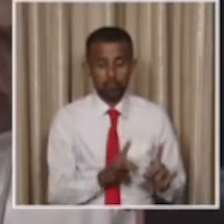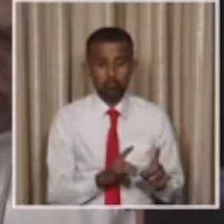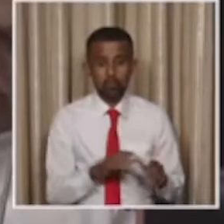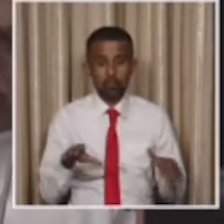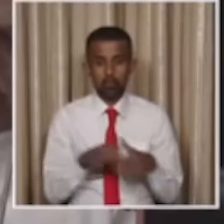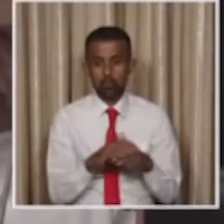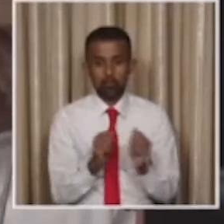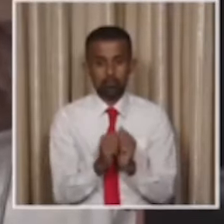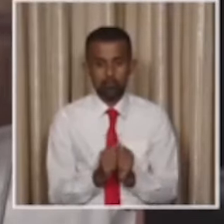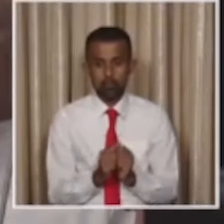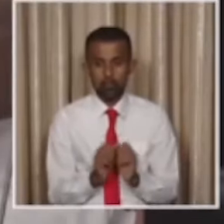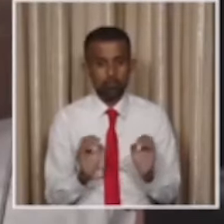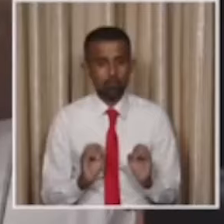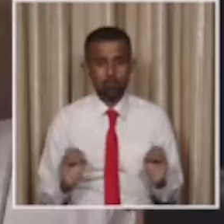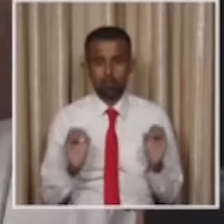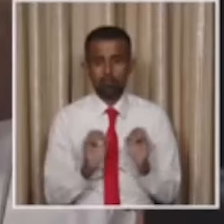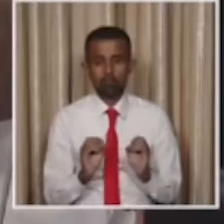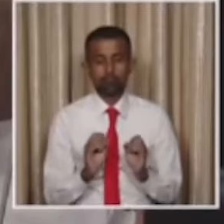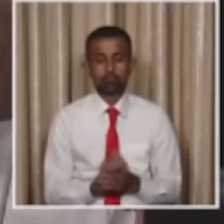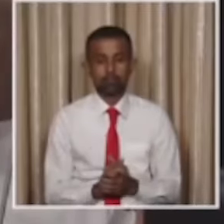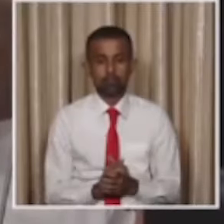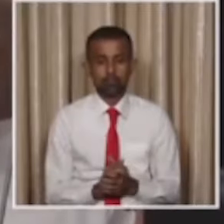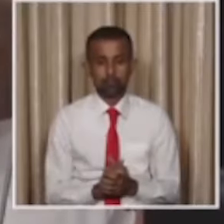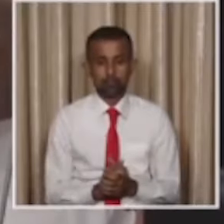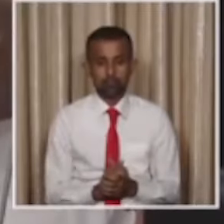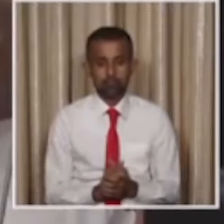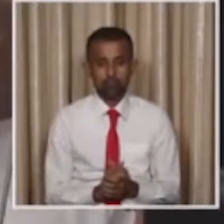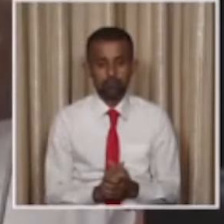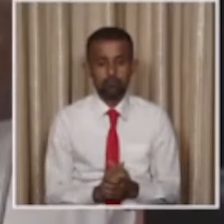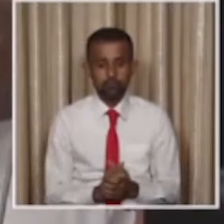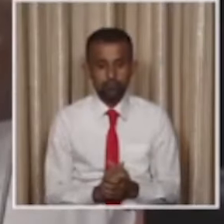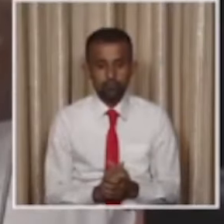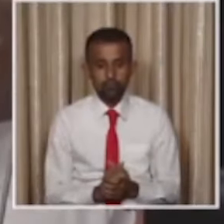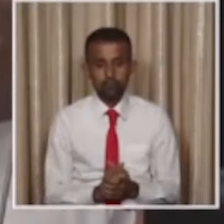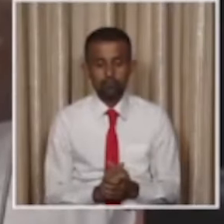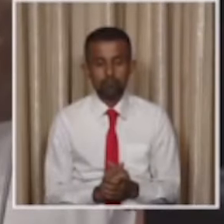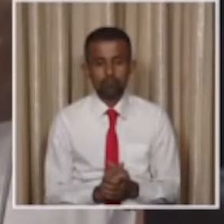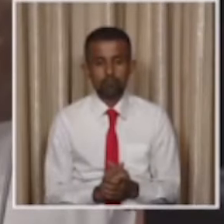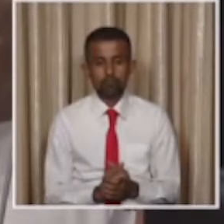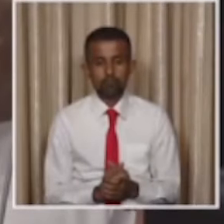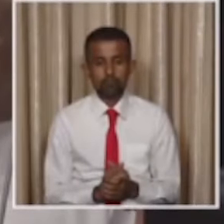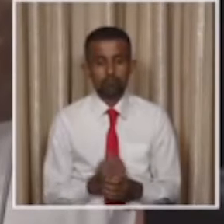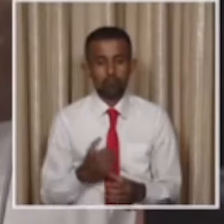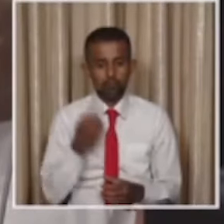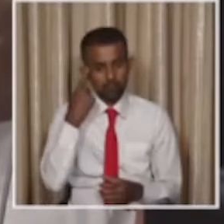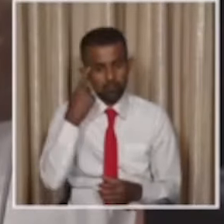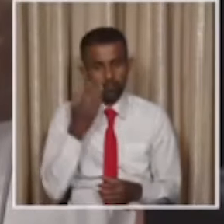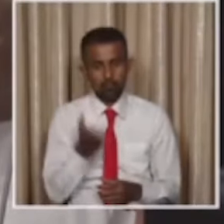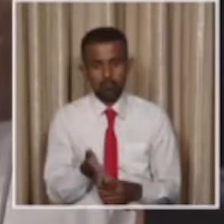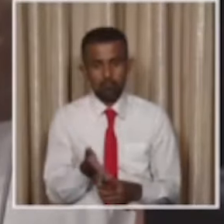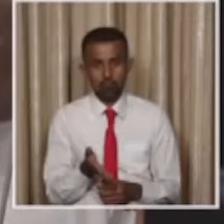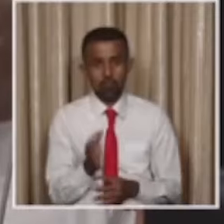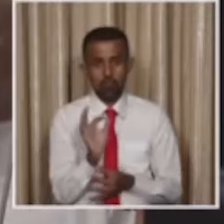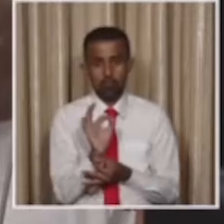Court says this, then if the Supreme Court removes all the safeguards of Buddhism, ඒගොල්ලෝ කියන මේ